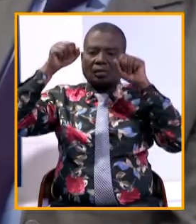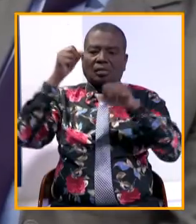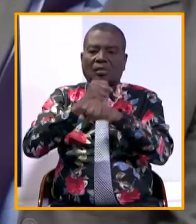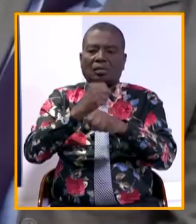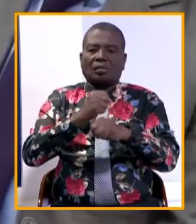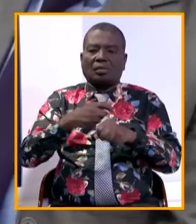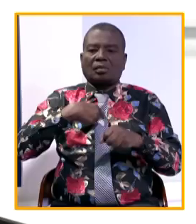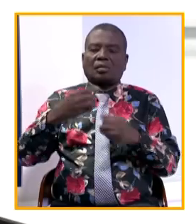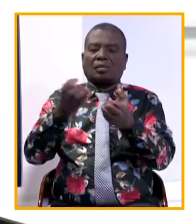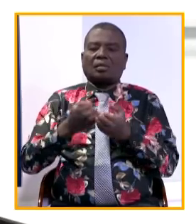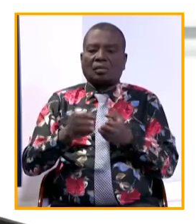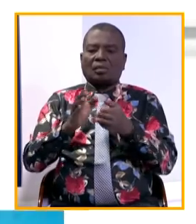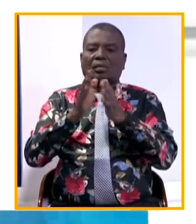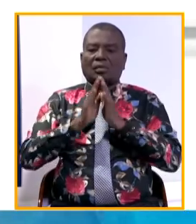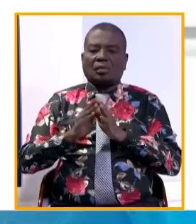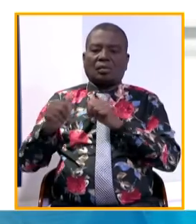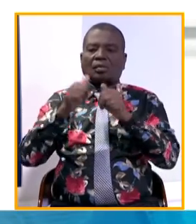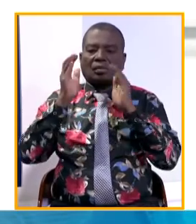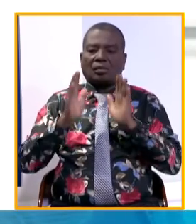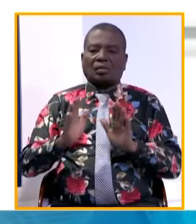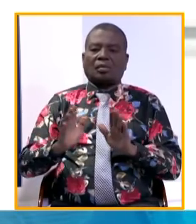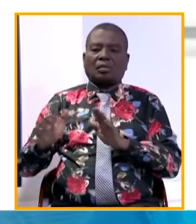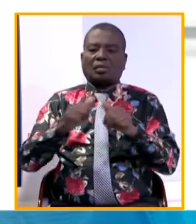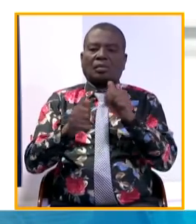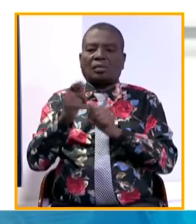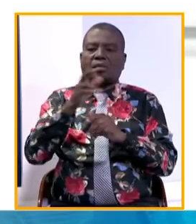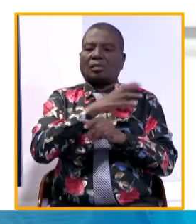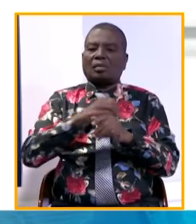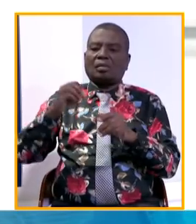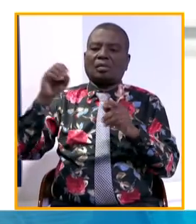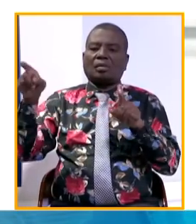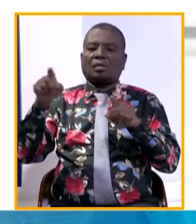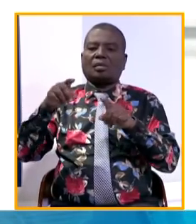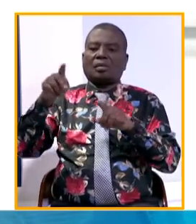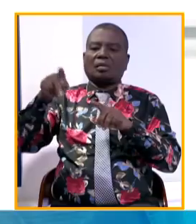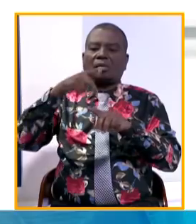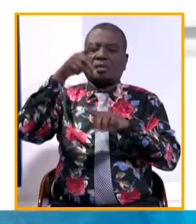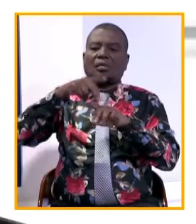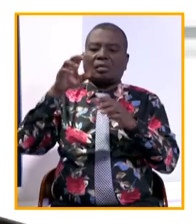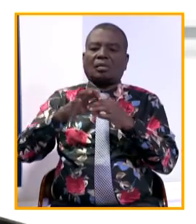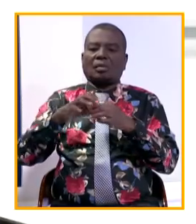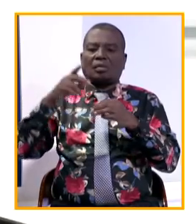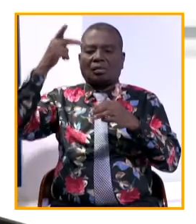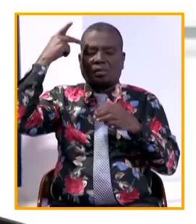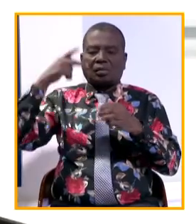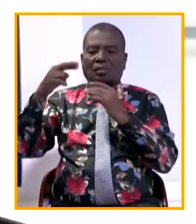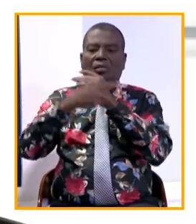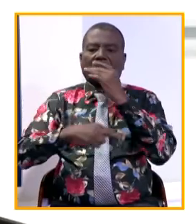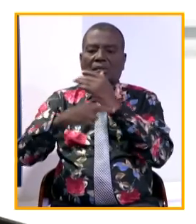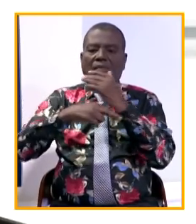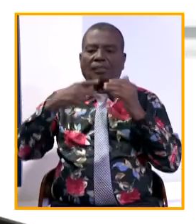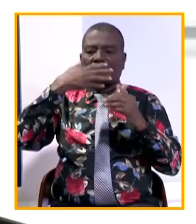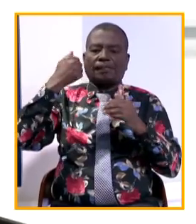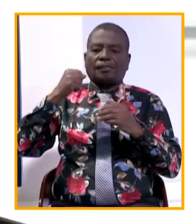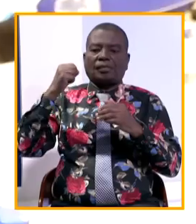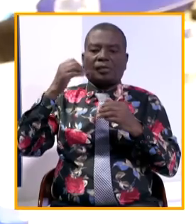travaux. Je voudrais exhorter les acteurs administratifs, et particulièrement les préfets de région, à